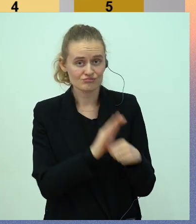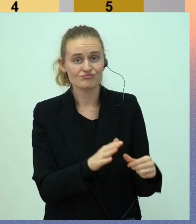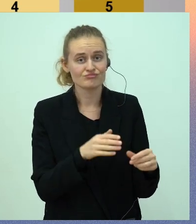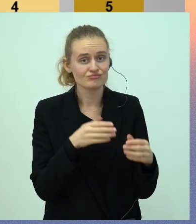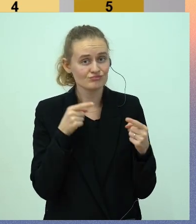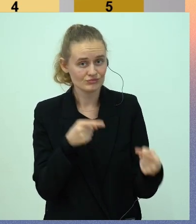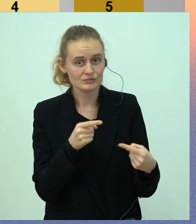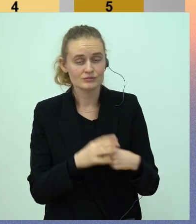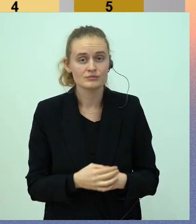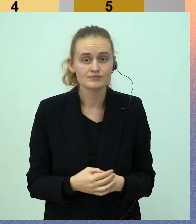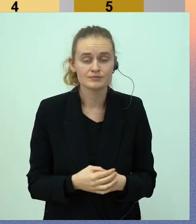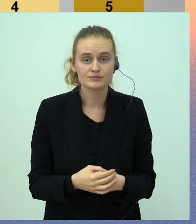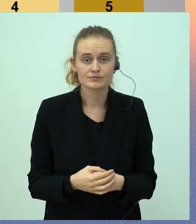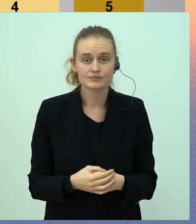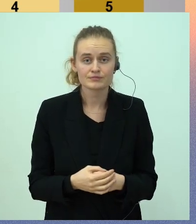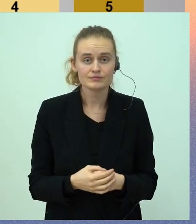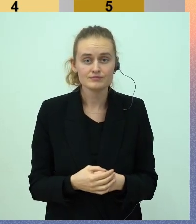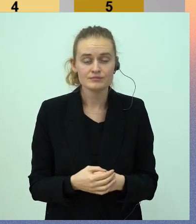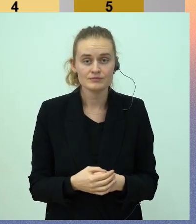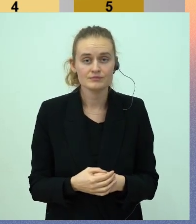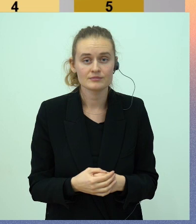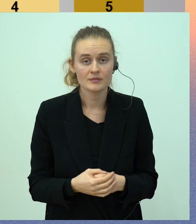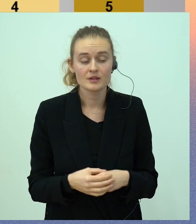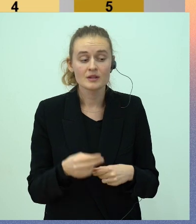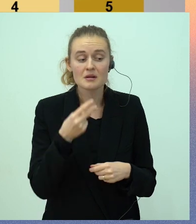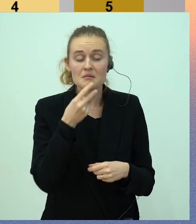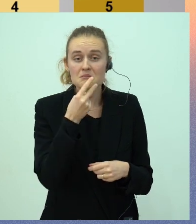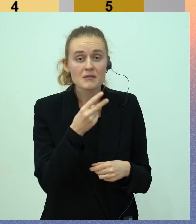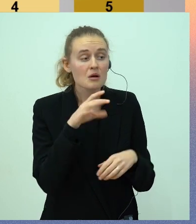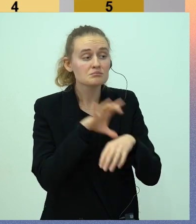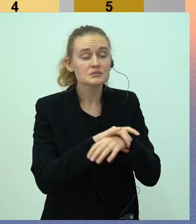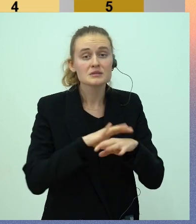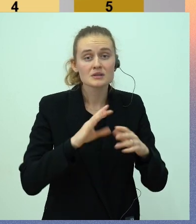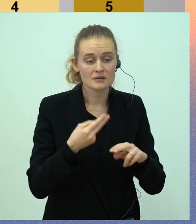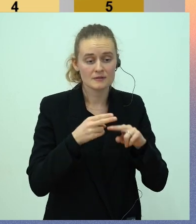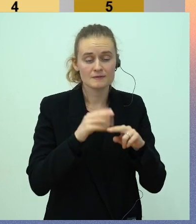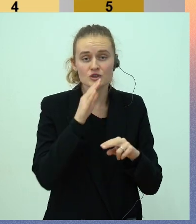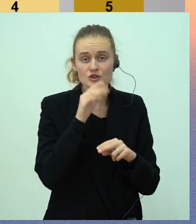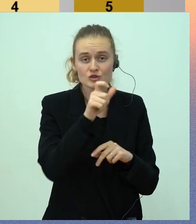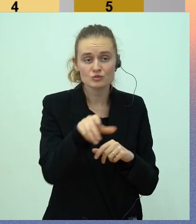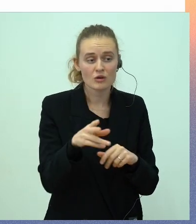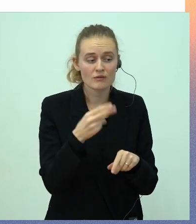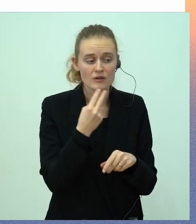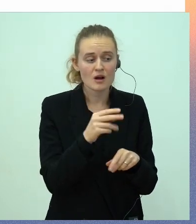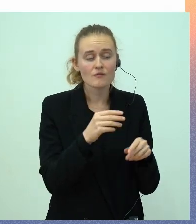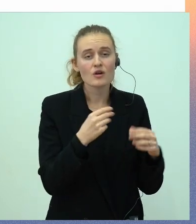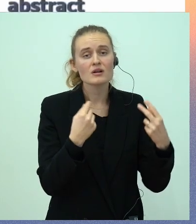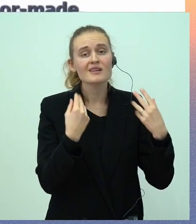Tai matyti tiek žmonių požiūryje į žydus, tai yra matyti ir iš